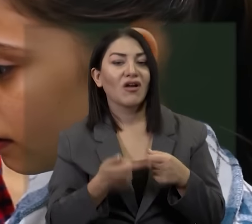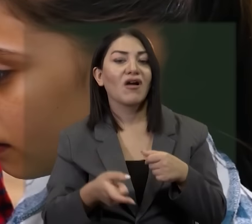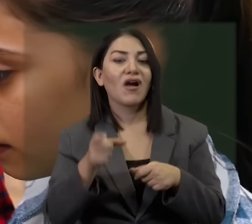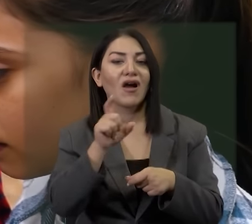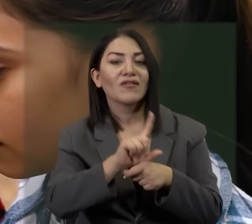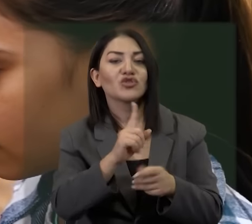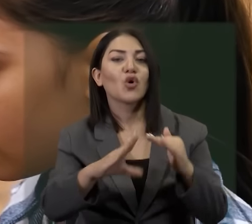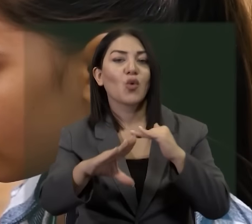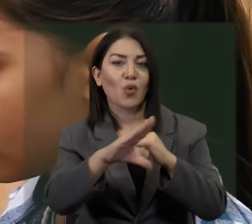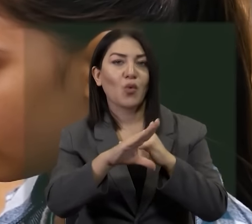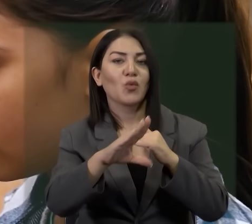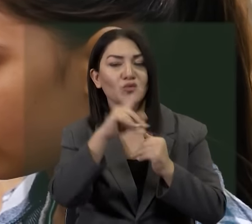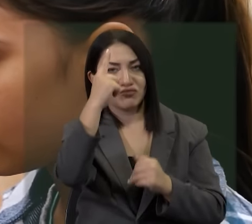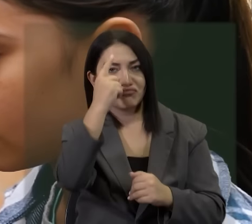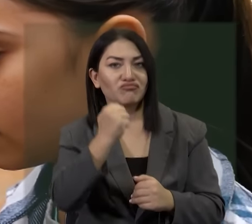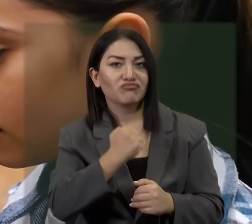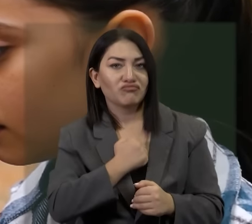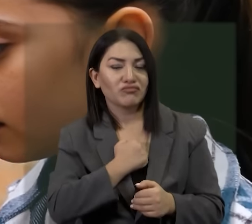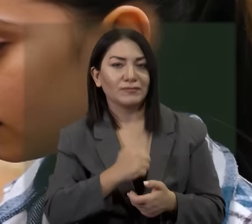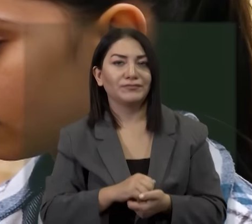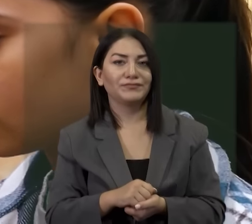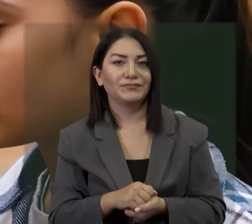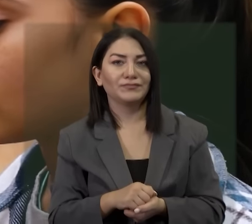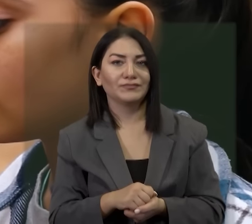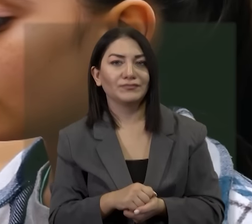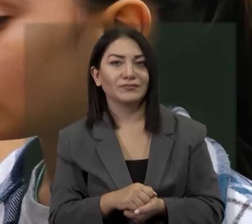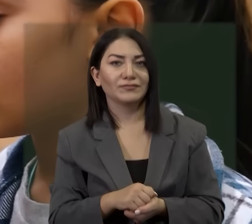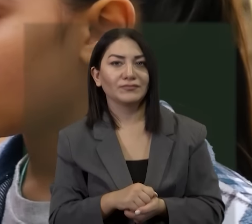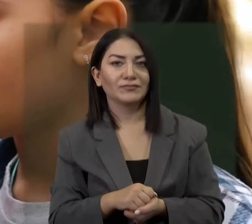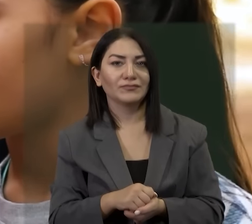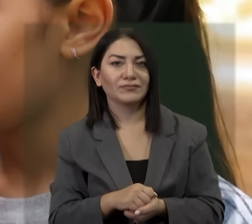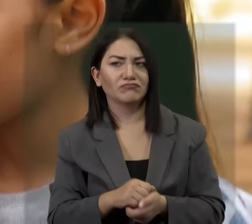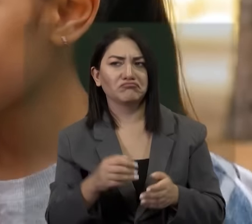մեզ հավելյալ հուշում։ Ուղարկի։